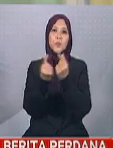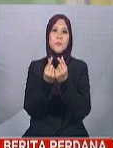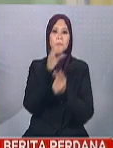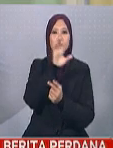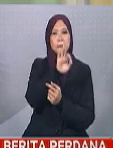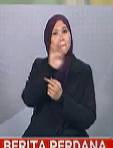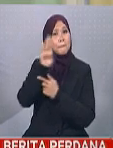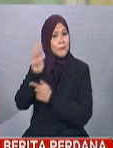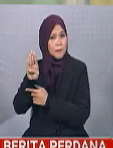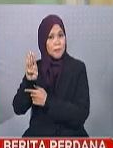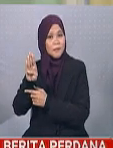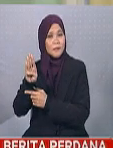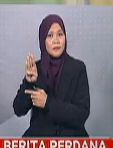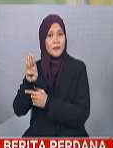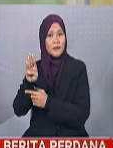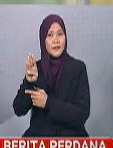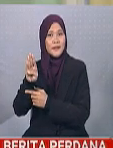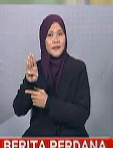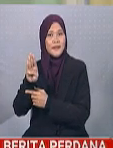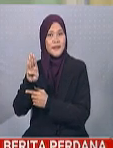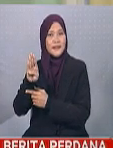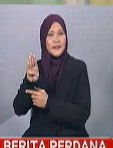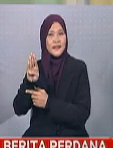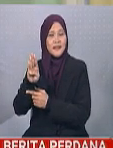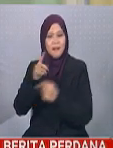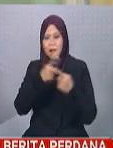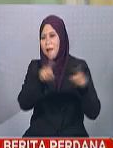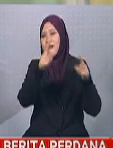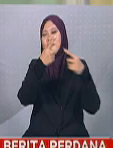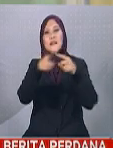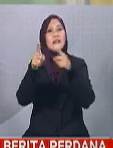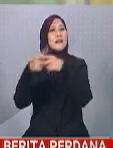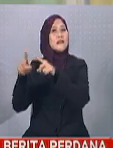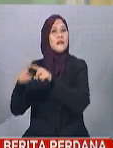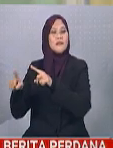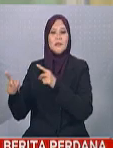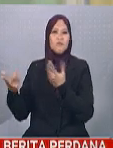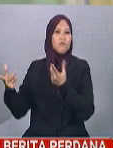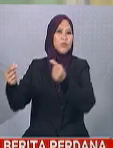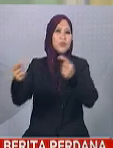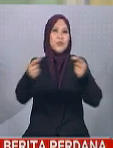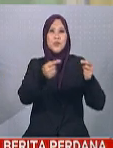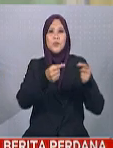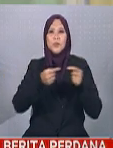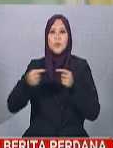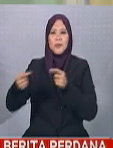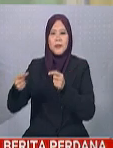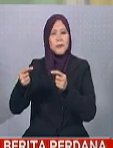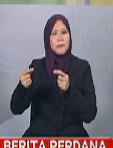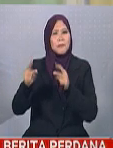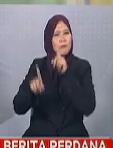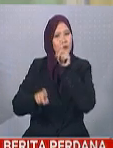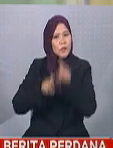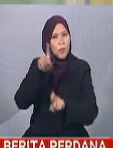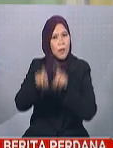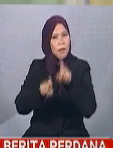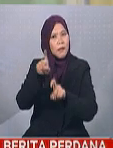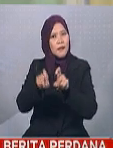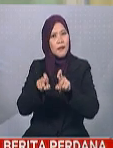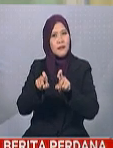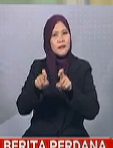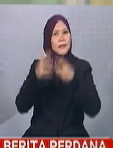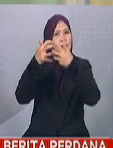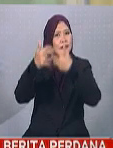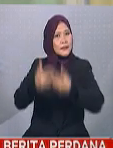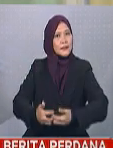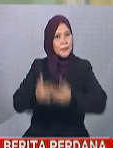FB dan berbagai-bagai lagi yang mempersoalkan tentang